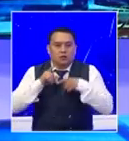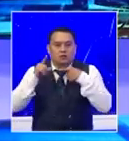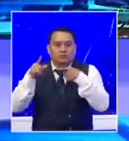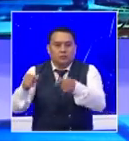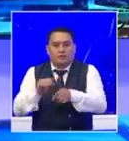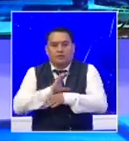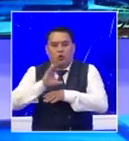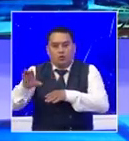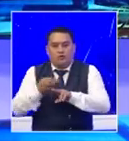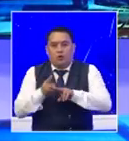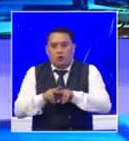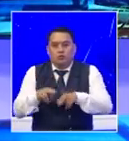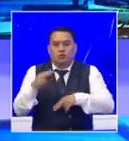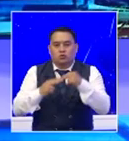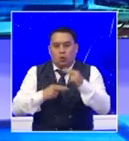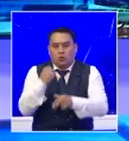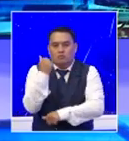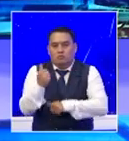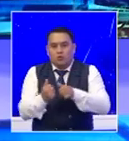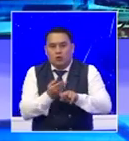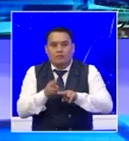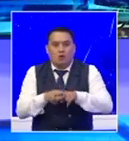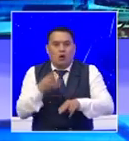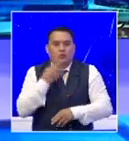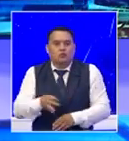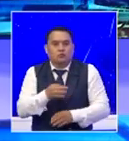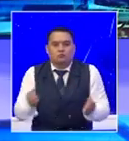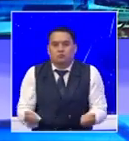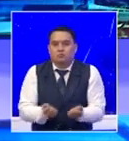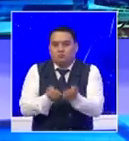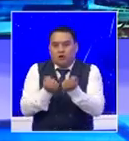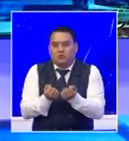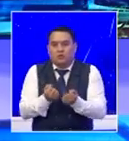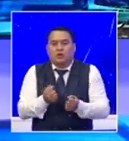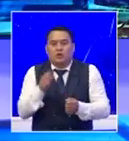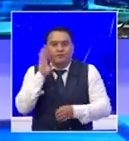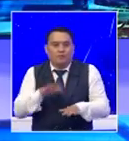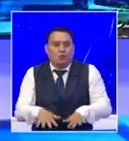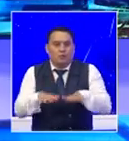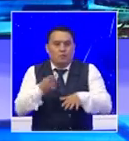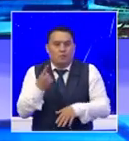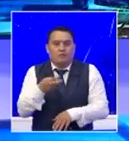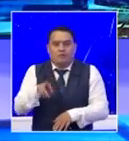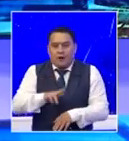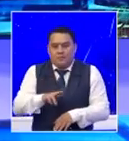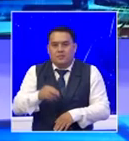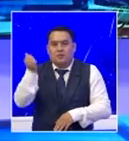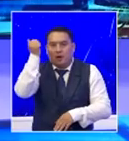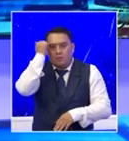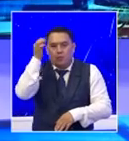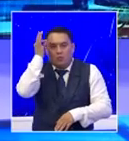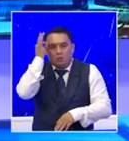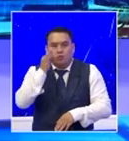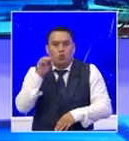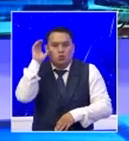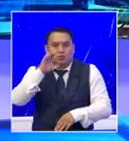продукты первой необходимости и стройматериалы. Таким образом, ЖТСУСы поддержали пострадавших от наводнения 1 мая. Напомним, из-за прорыва